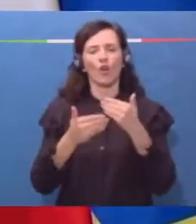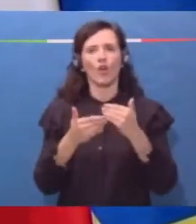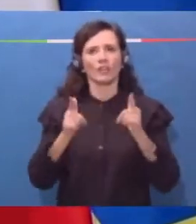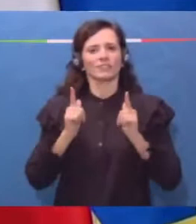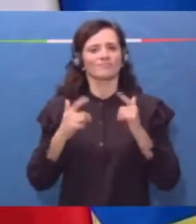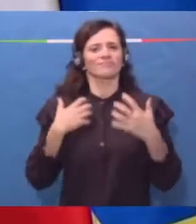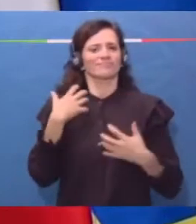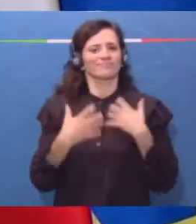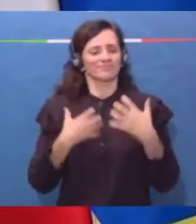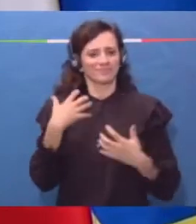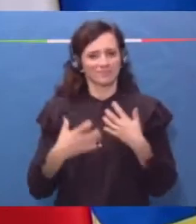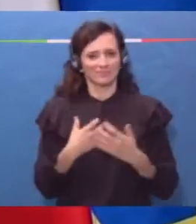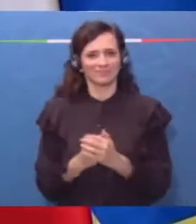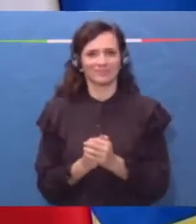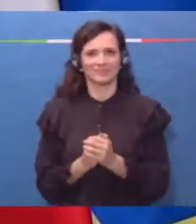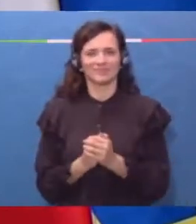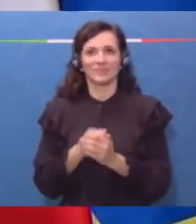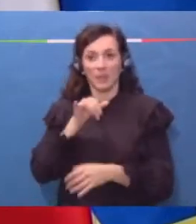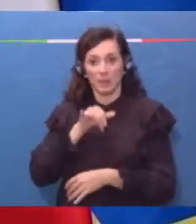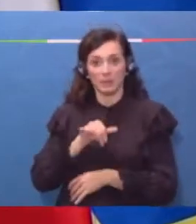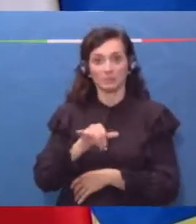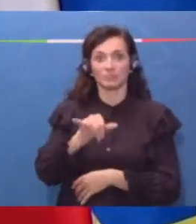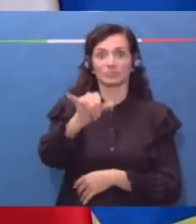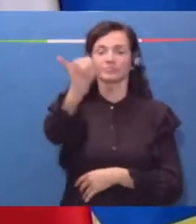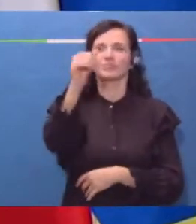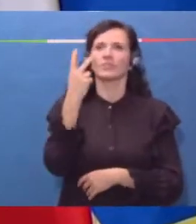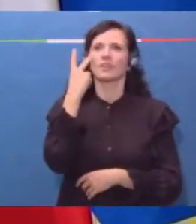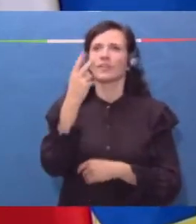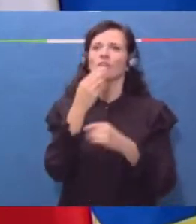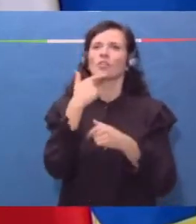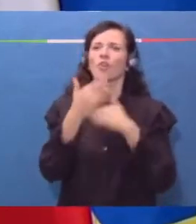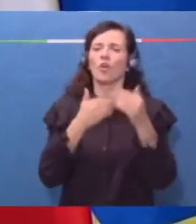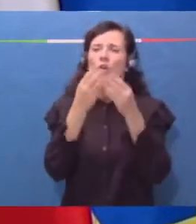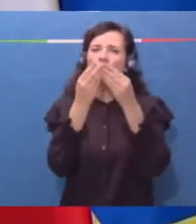e si cancellavano man mano insieme,